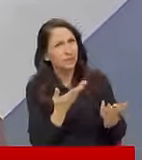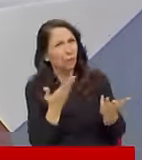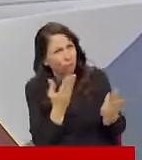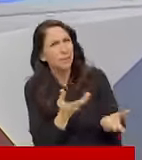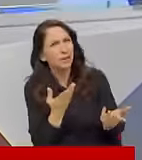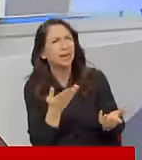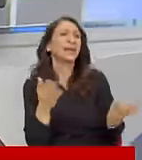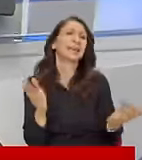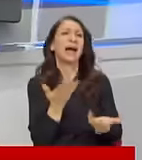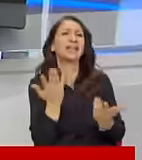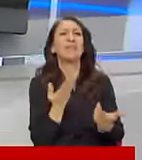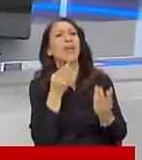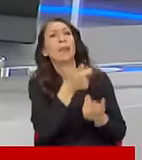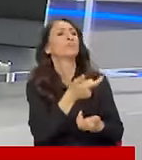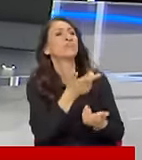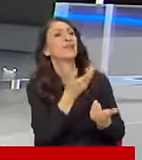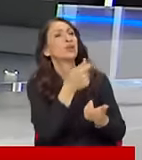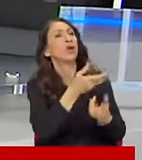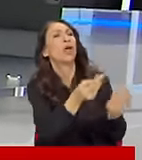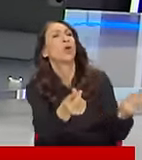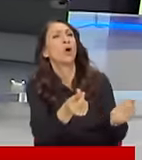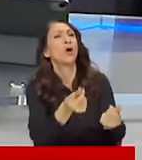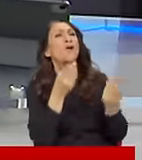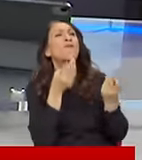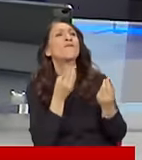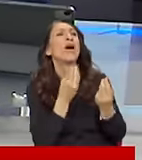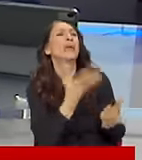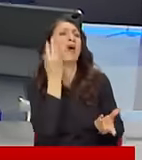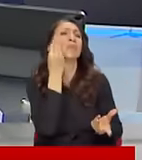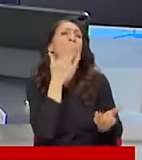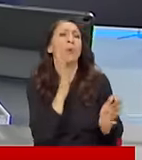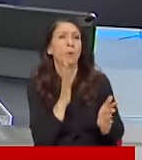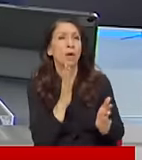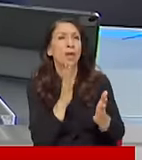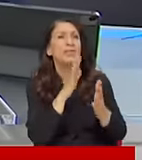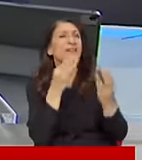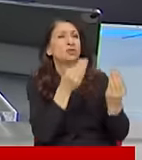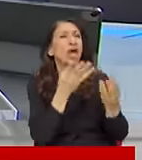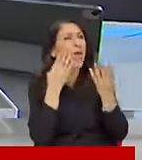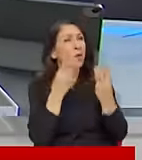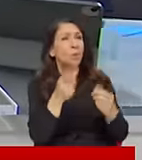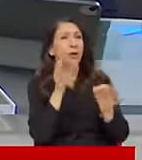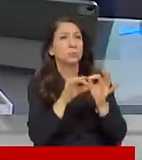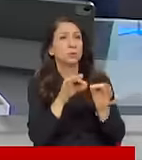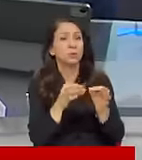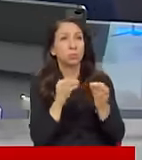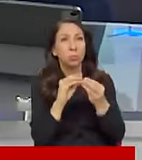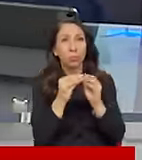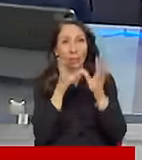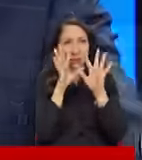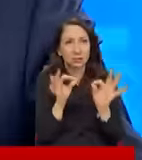Ya da ya ne verelim ki, ne verirsek eriyor. Vermenin anlamı yok. Hani ne verirsek eriyor bu ekonomide. Sorun